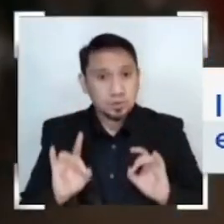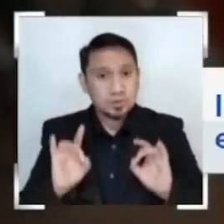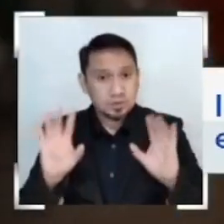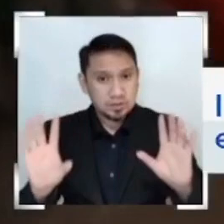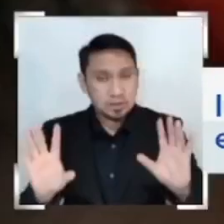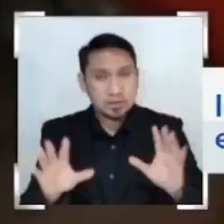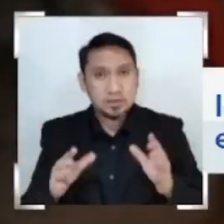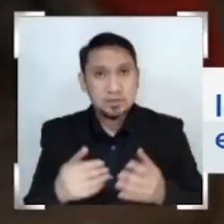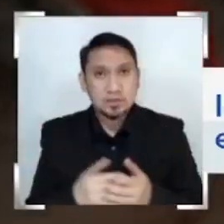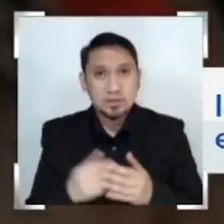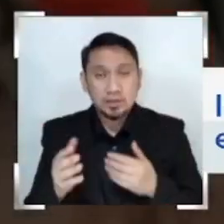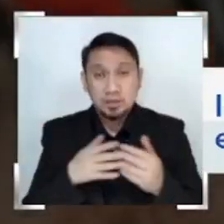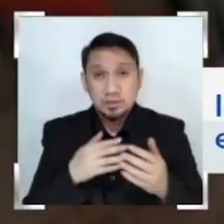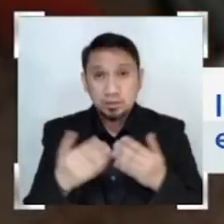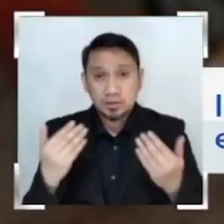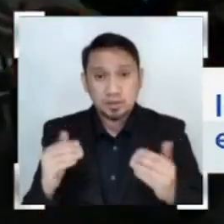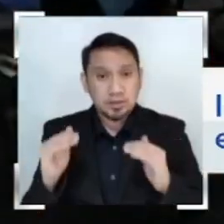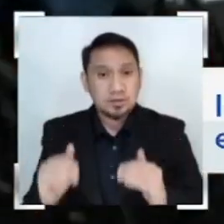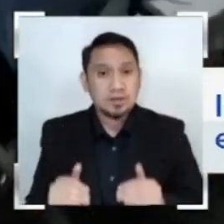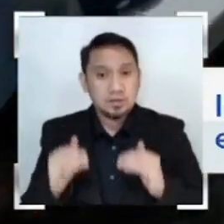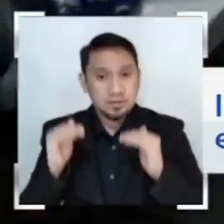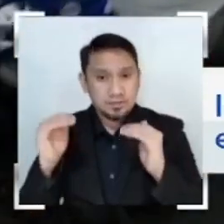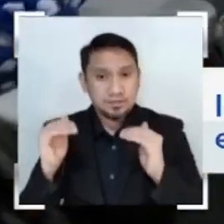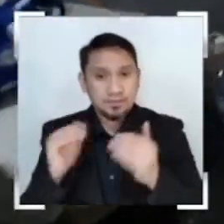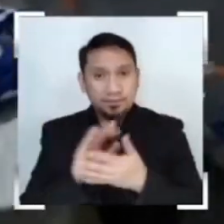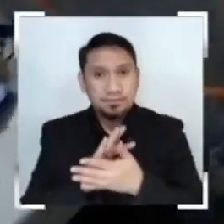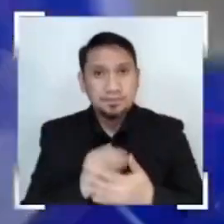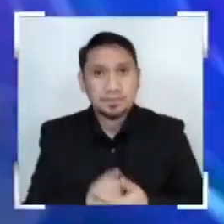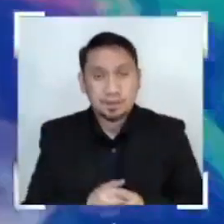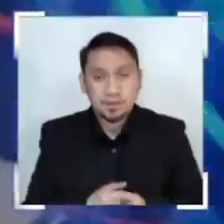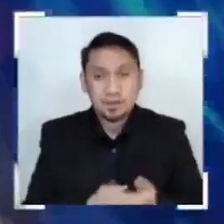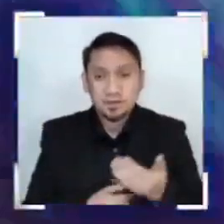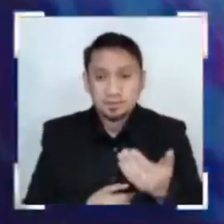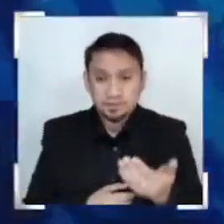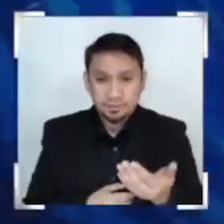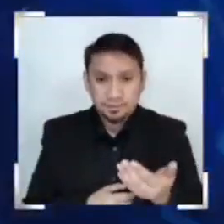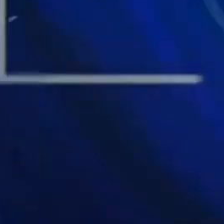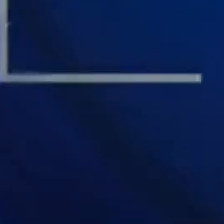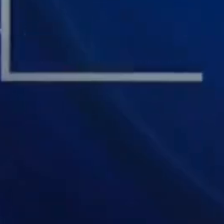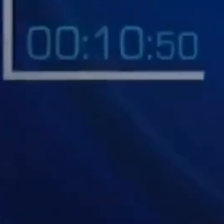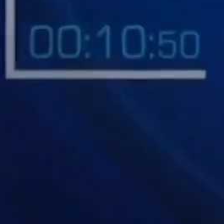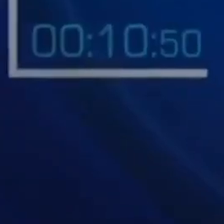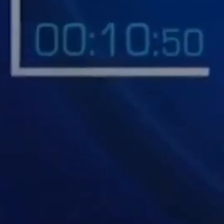kabila ng bahagyang pagtaas ng mga kaso. Ako si Lea Alves, ang inyong saksi